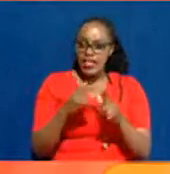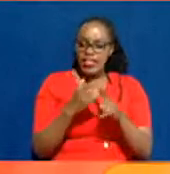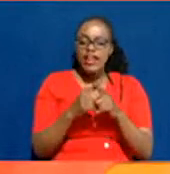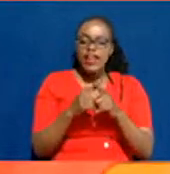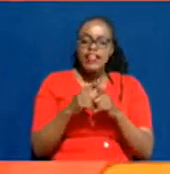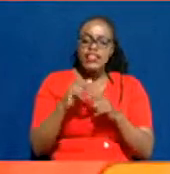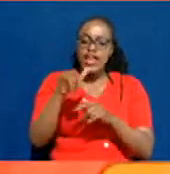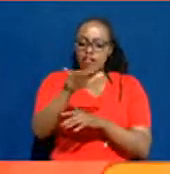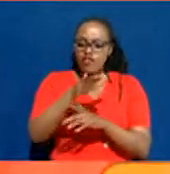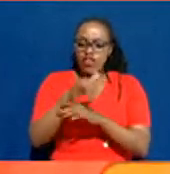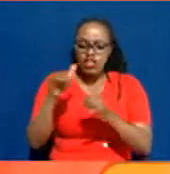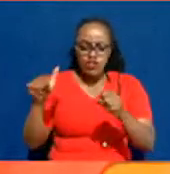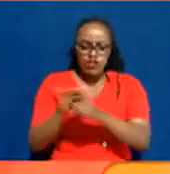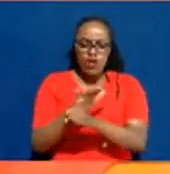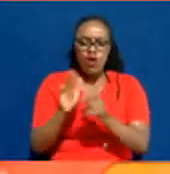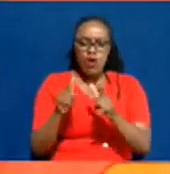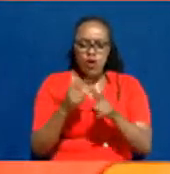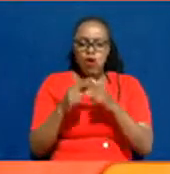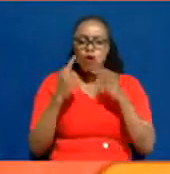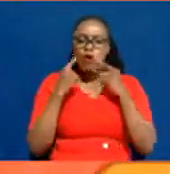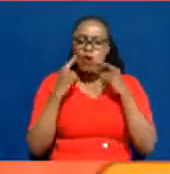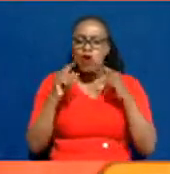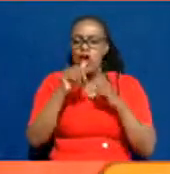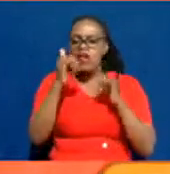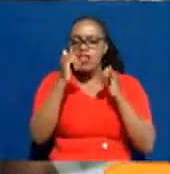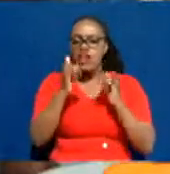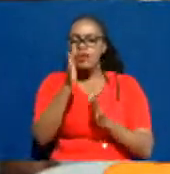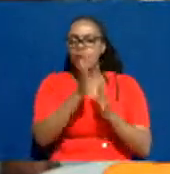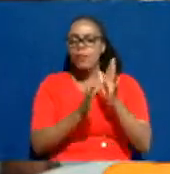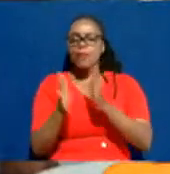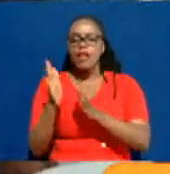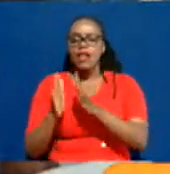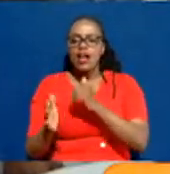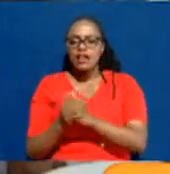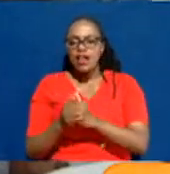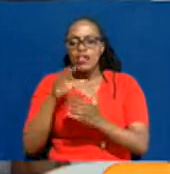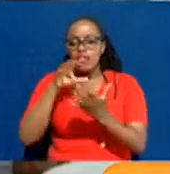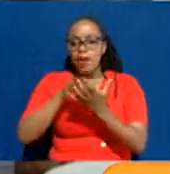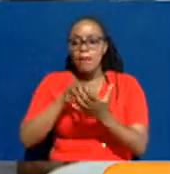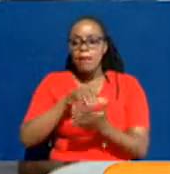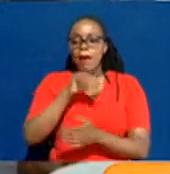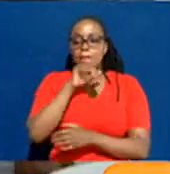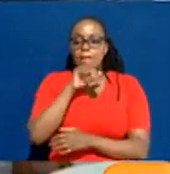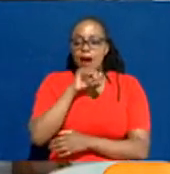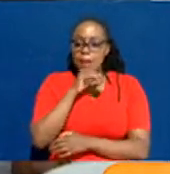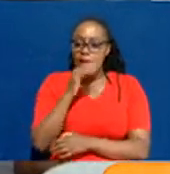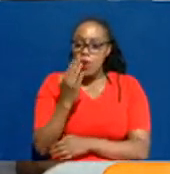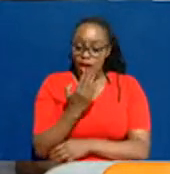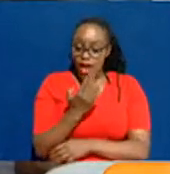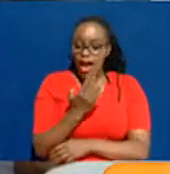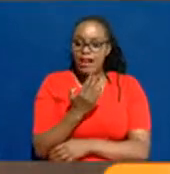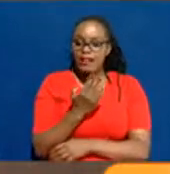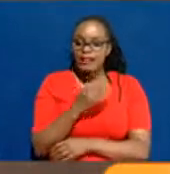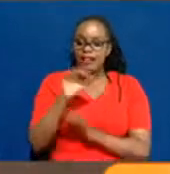imejaa, alafu tutatangaza mpango mwingine. Kiti ya baba ni State House.